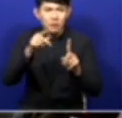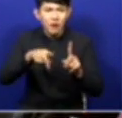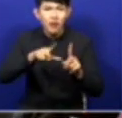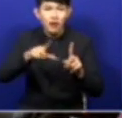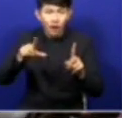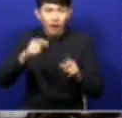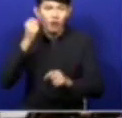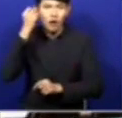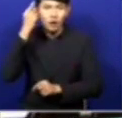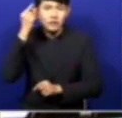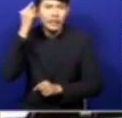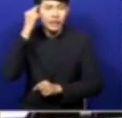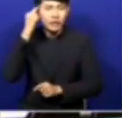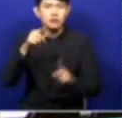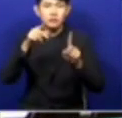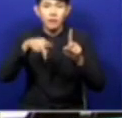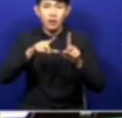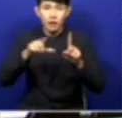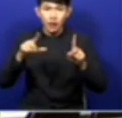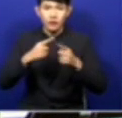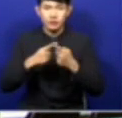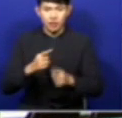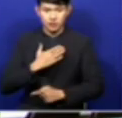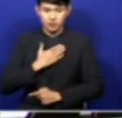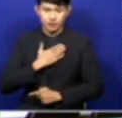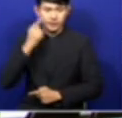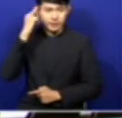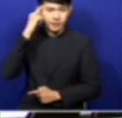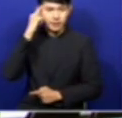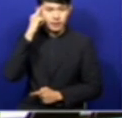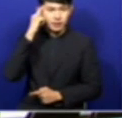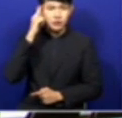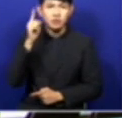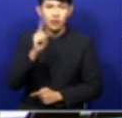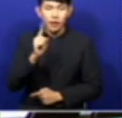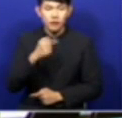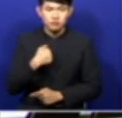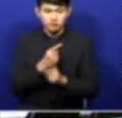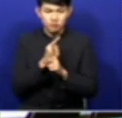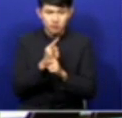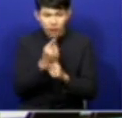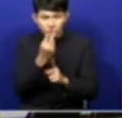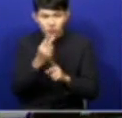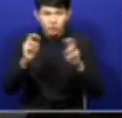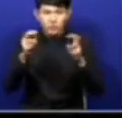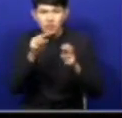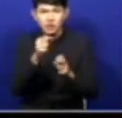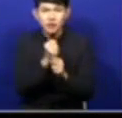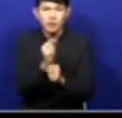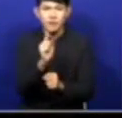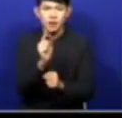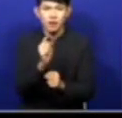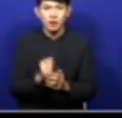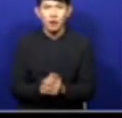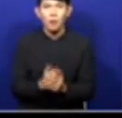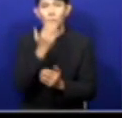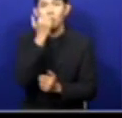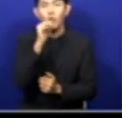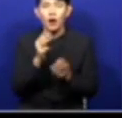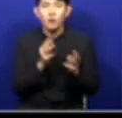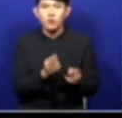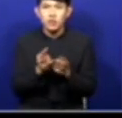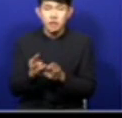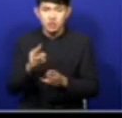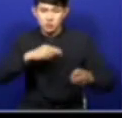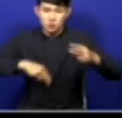เหลือหลายพันล้านดิฉันก็เลยว่าท่านติดตามเรื่องนี้อย่างไรในกระบวนการต